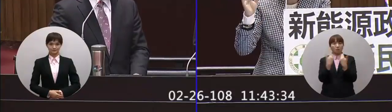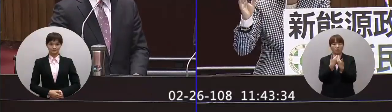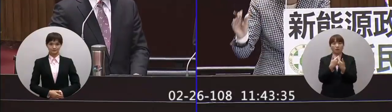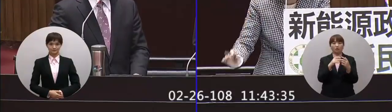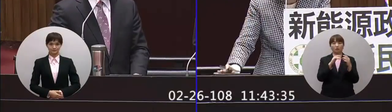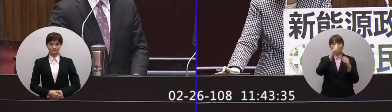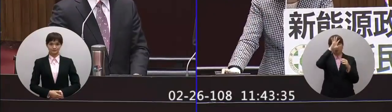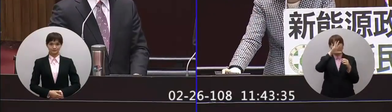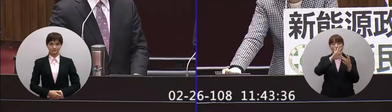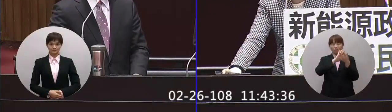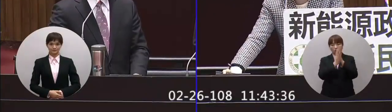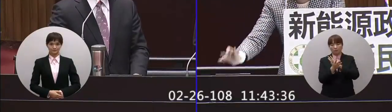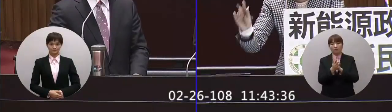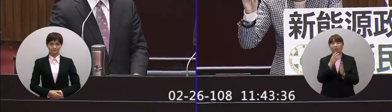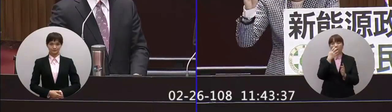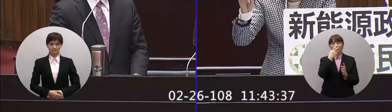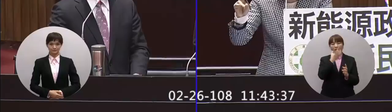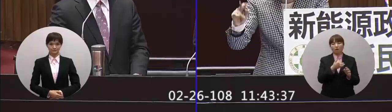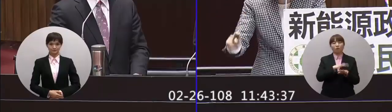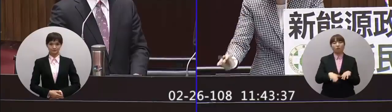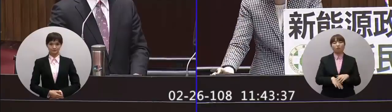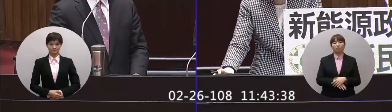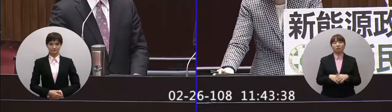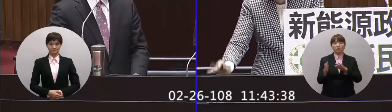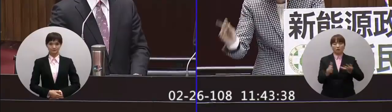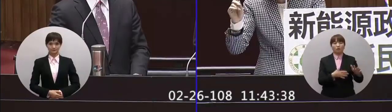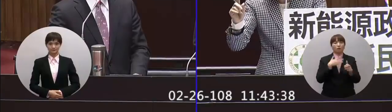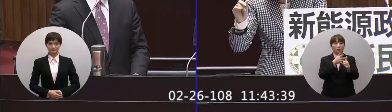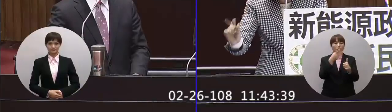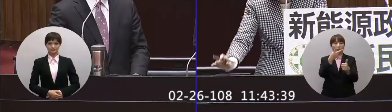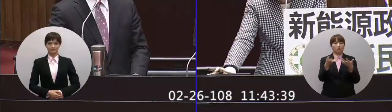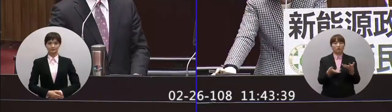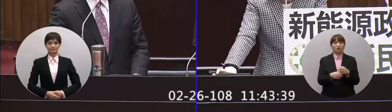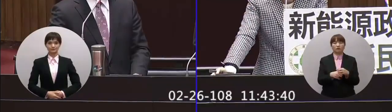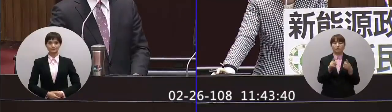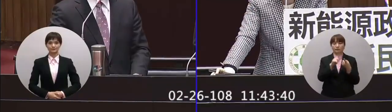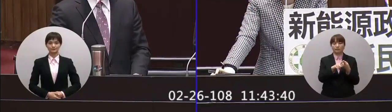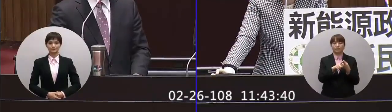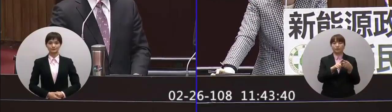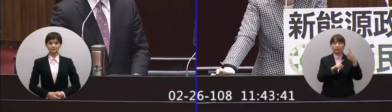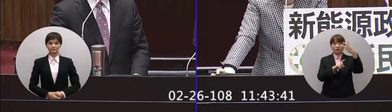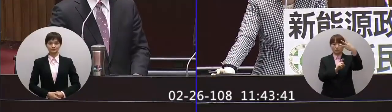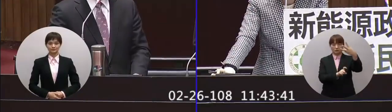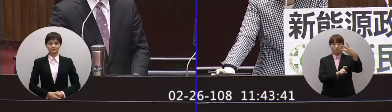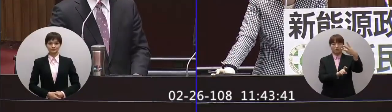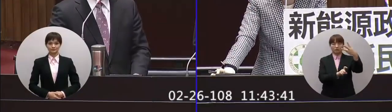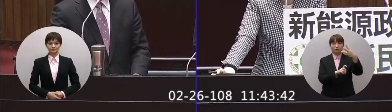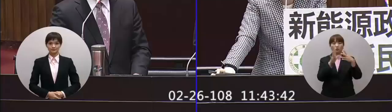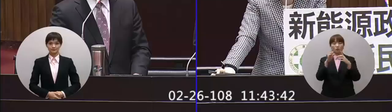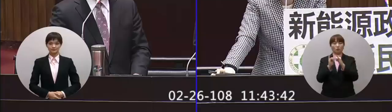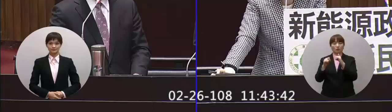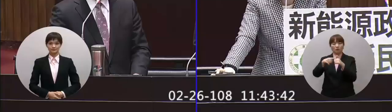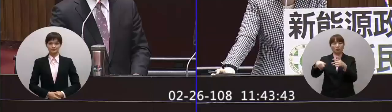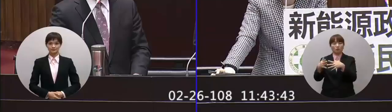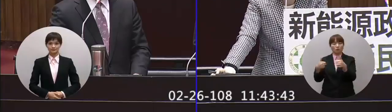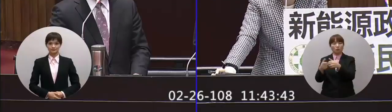党下场其实都会很惨。接下来我问你两个具体的问题，第一个， 三月十号有民间